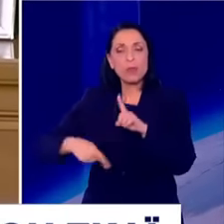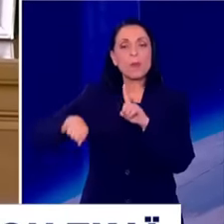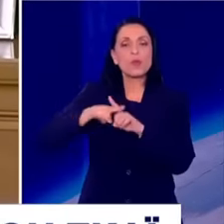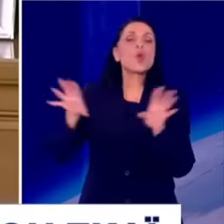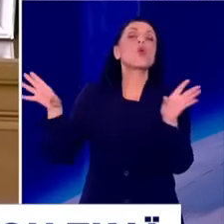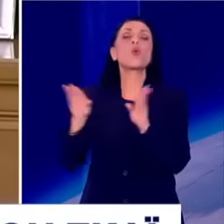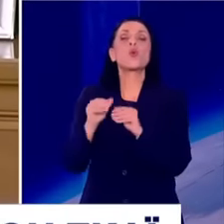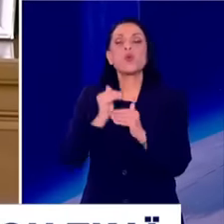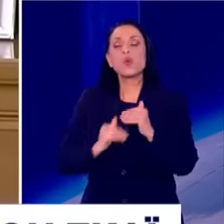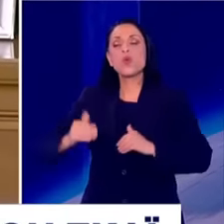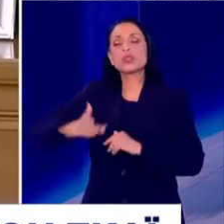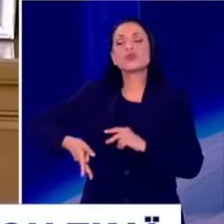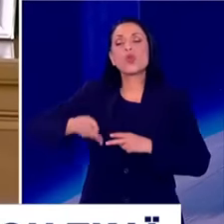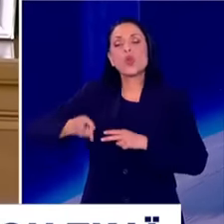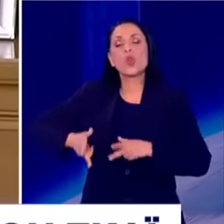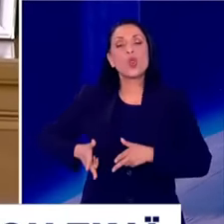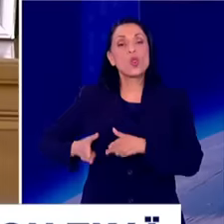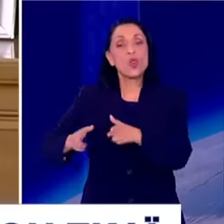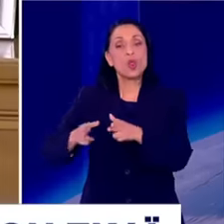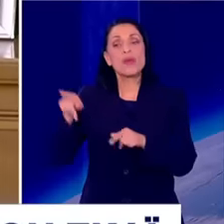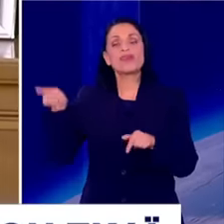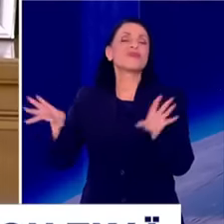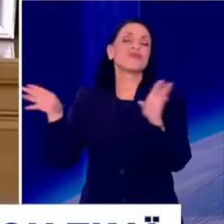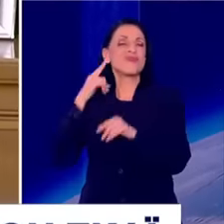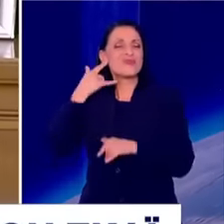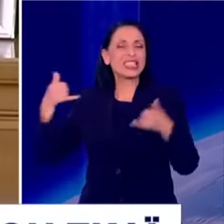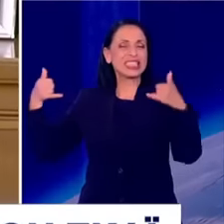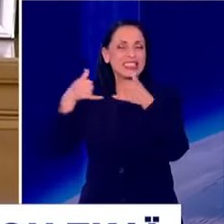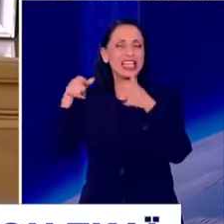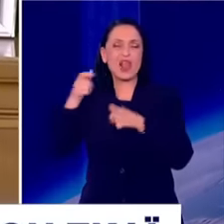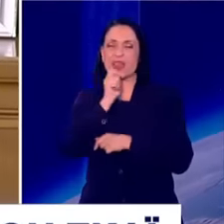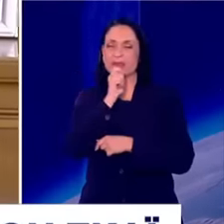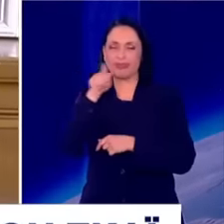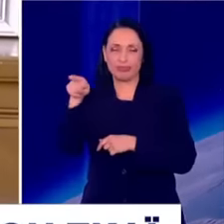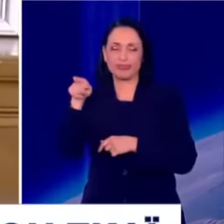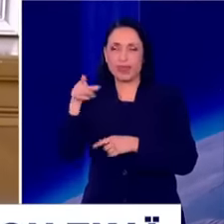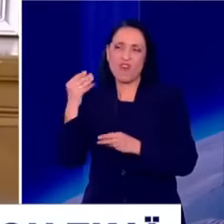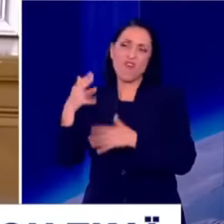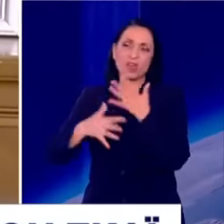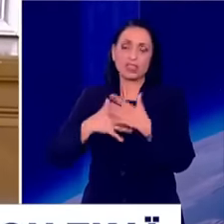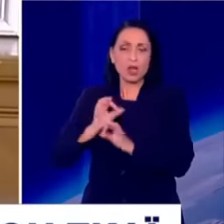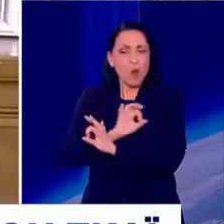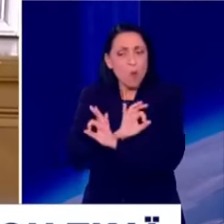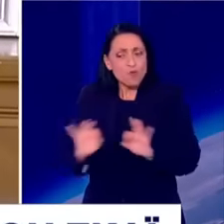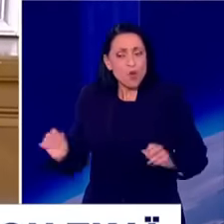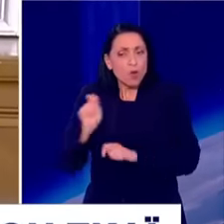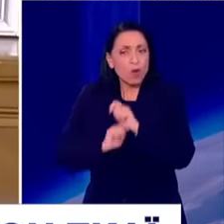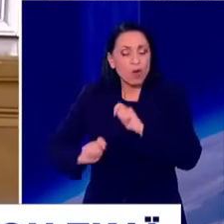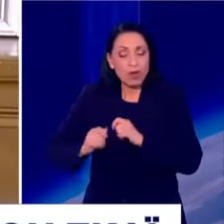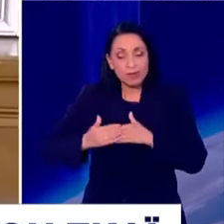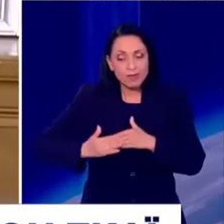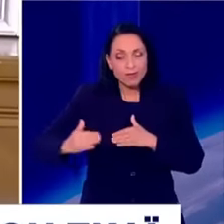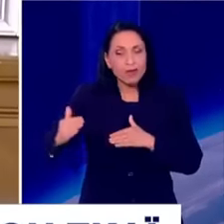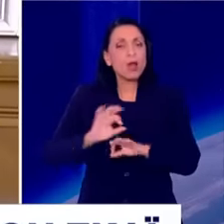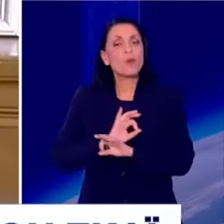για την ανάταξη του σιδηροδρομικού δικτύου. Η περιβόητη τηλεδιοίκηση για την οποία έγινε τόση φασαρία, είχε παραδοθεί. Και στο μεγαλύτερο κομμάτι